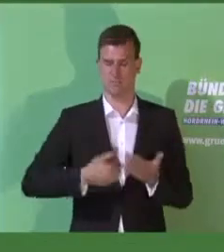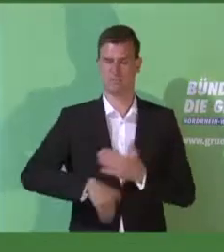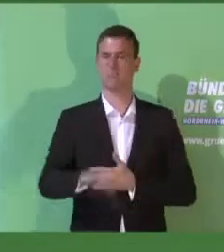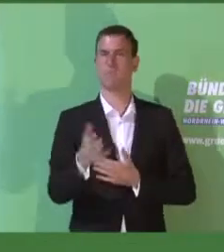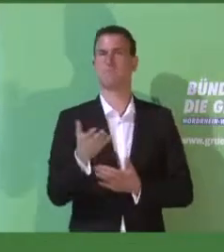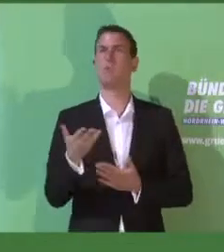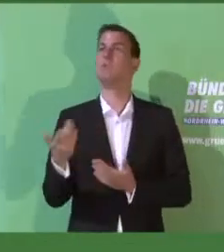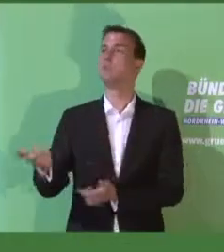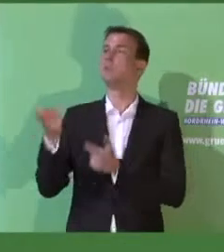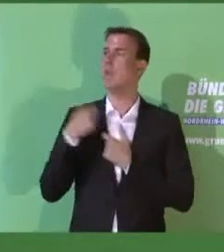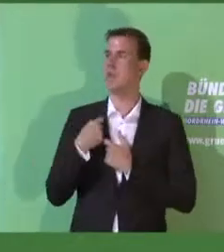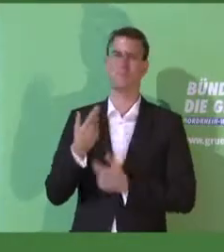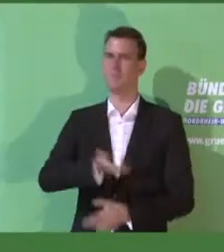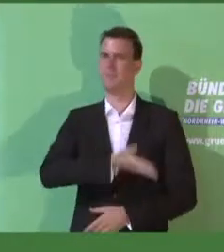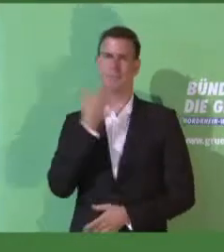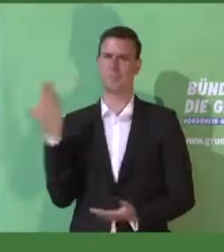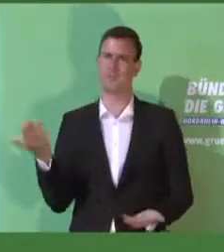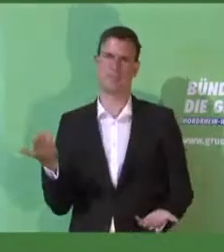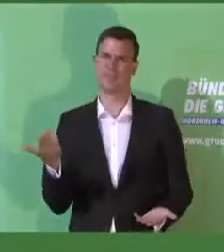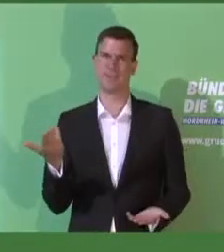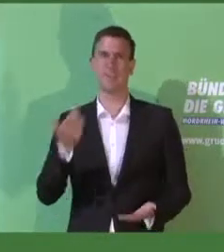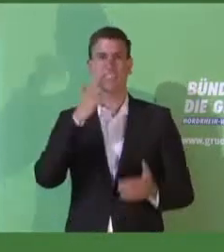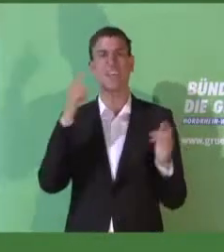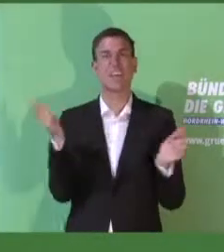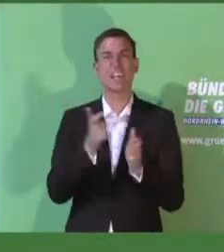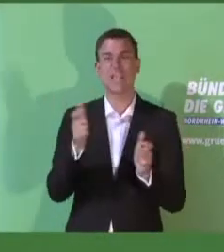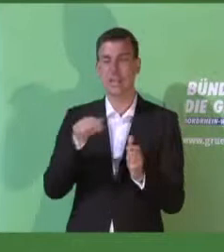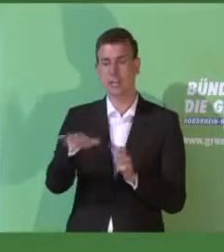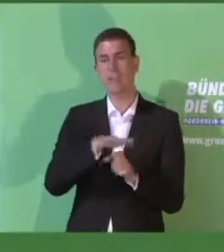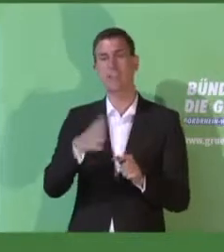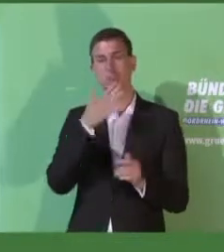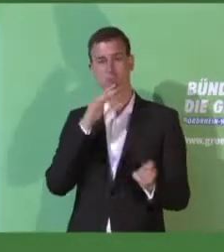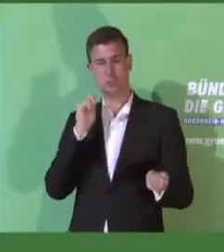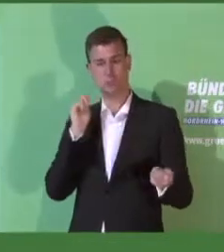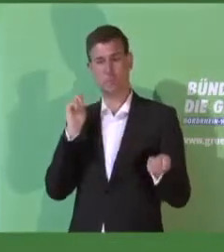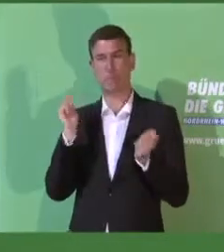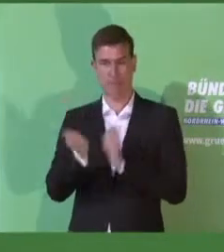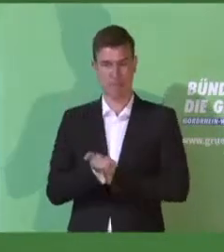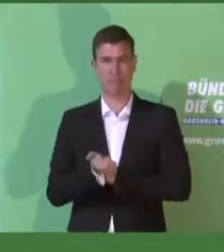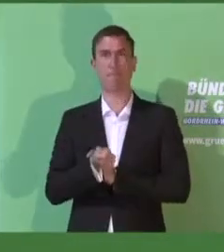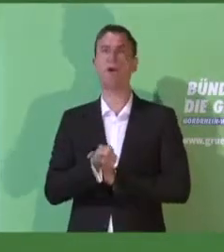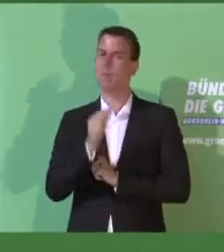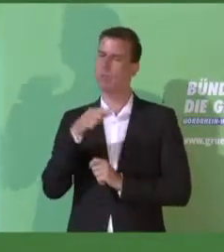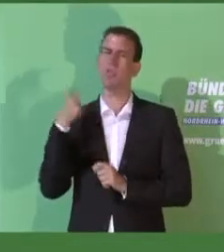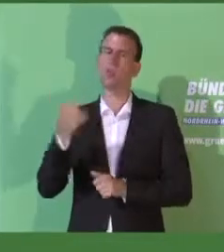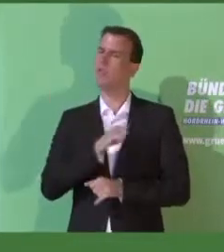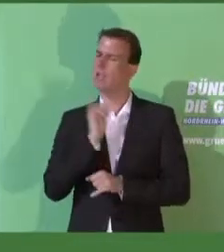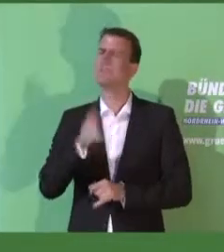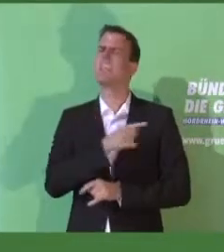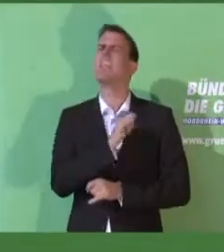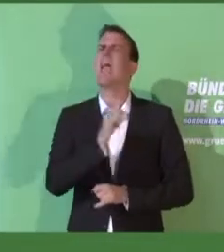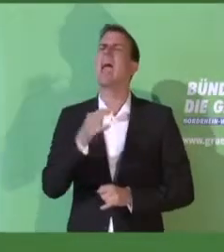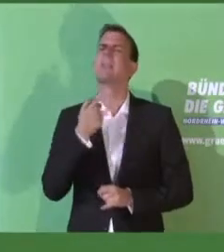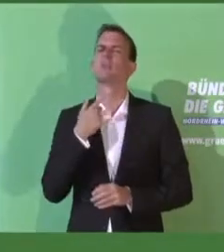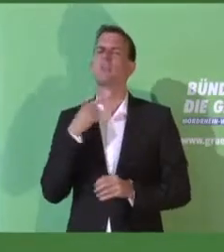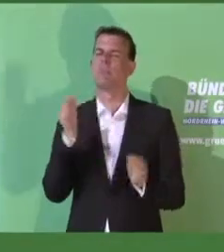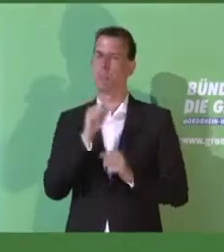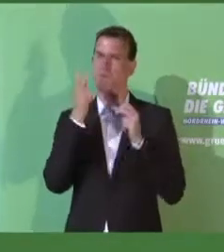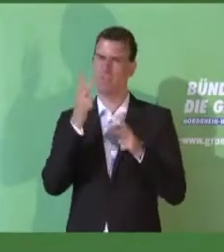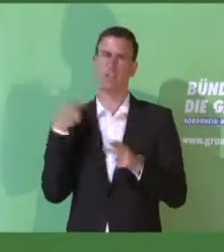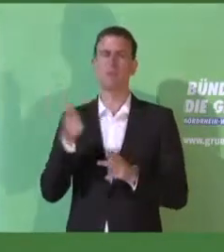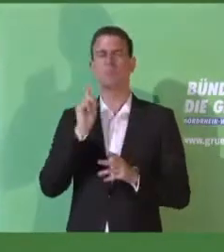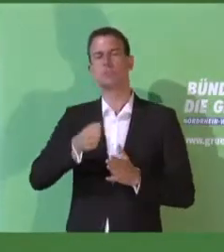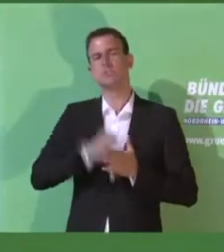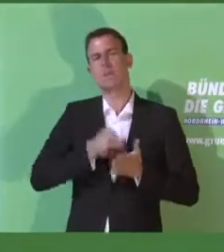nichts geschenkt. Wenn wir diese Gesellschaft verändern wollen, dann müssen wir jetzt um jede Stimme kämpfen. Und ich glaube, wir sind